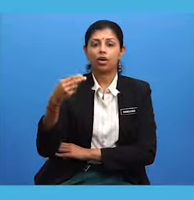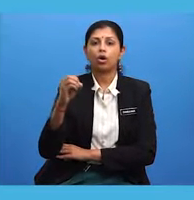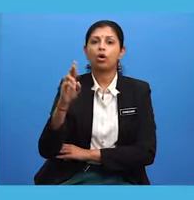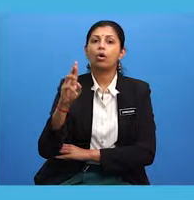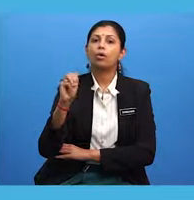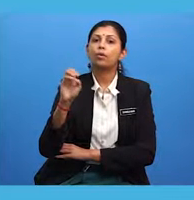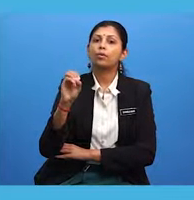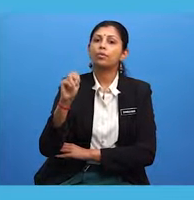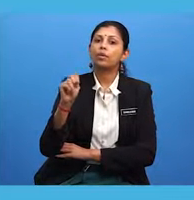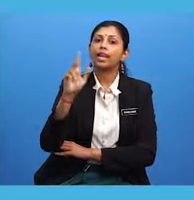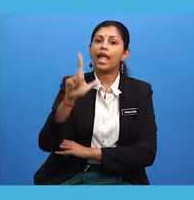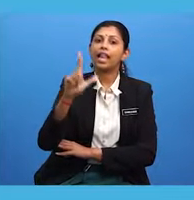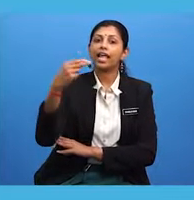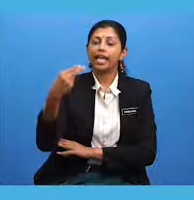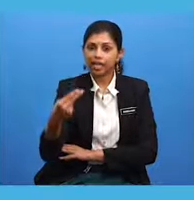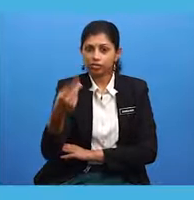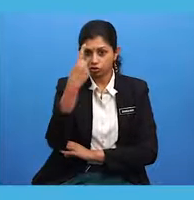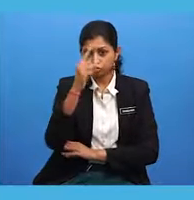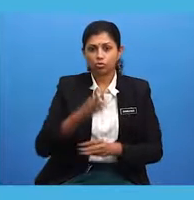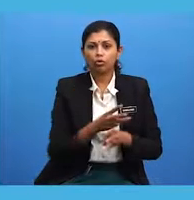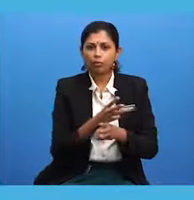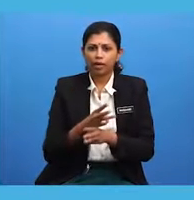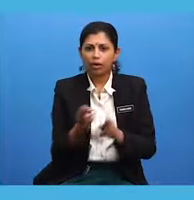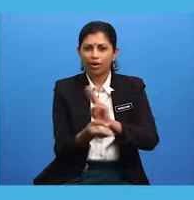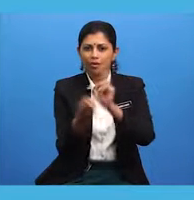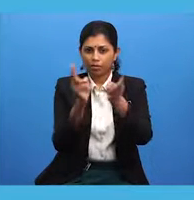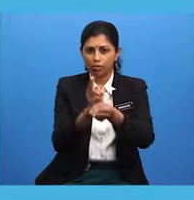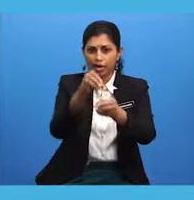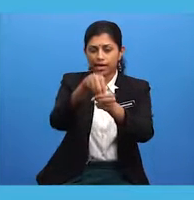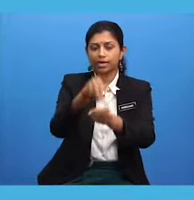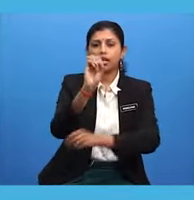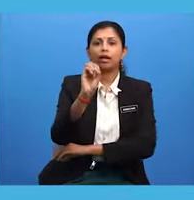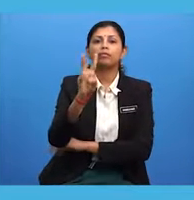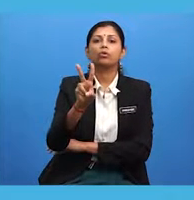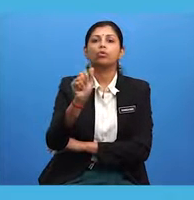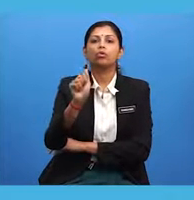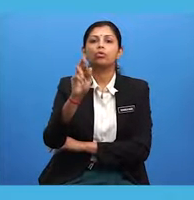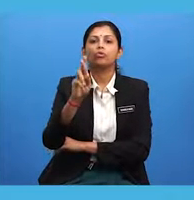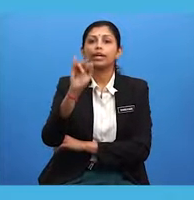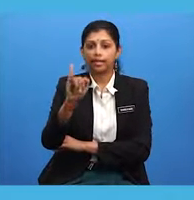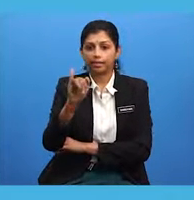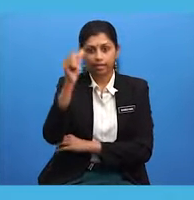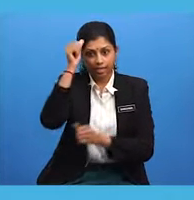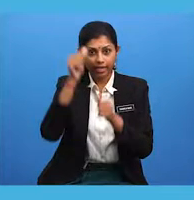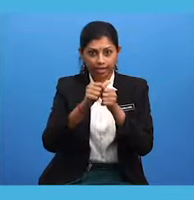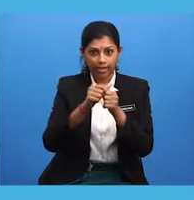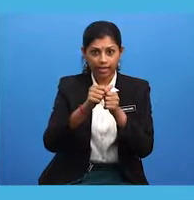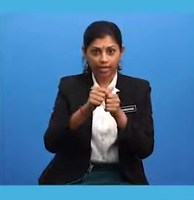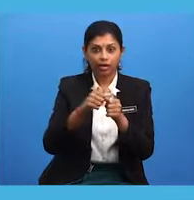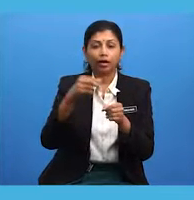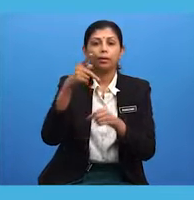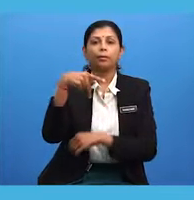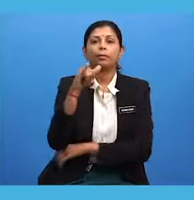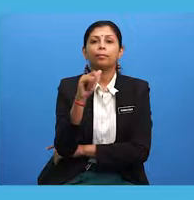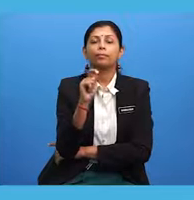FSH dan hormon pelutinan LH yang mengawal